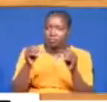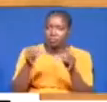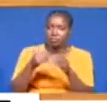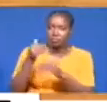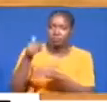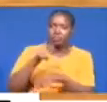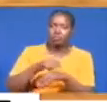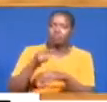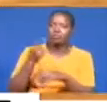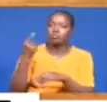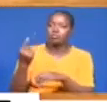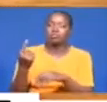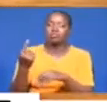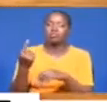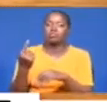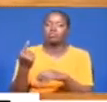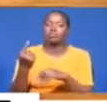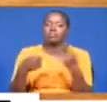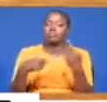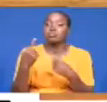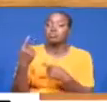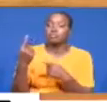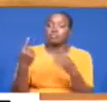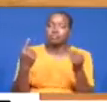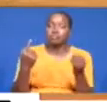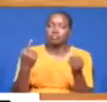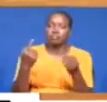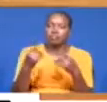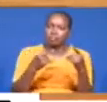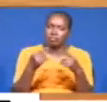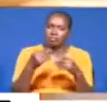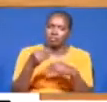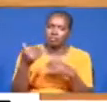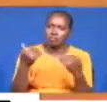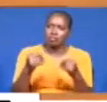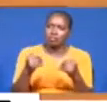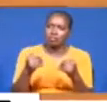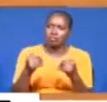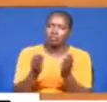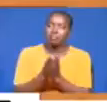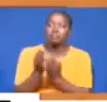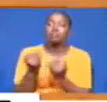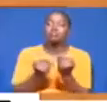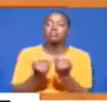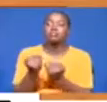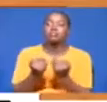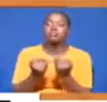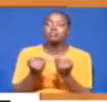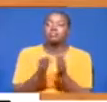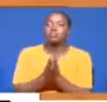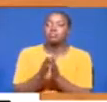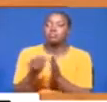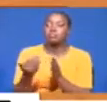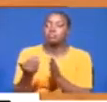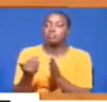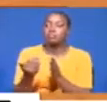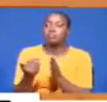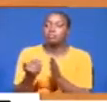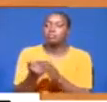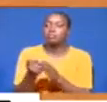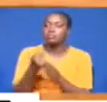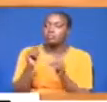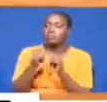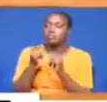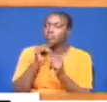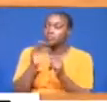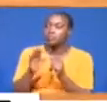winner in the 98th minute. Both teams were struggling after playing several games on Saturday. Olbolosat's coach Dan Musomba said that his team had